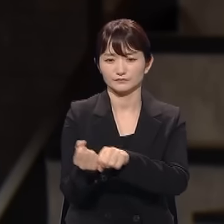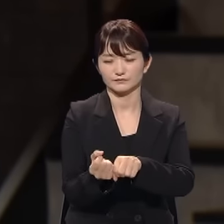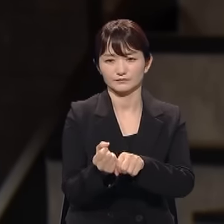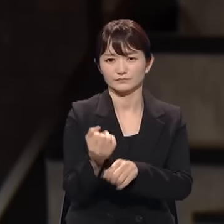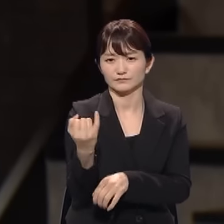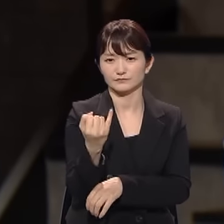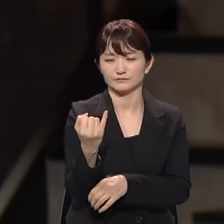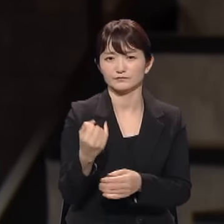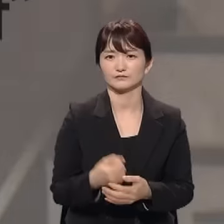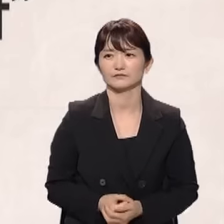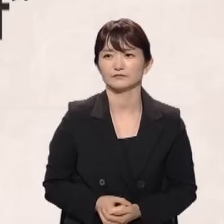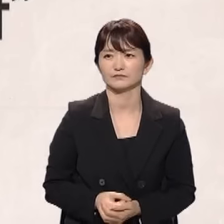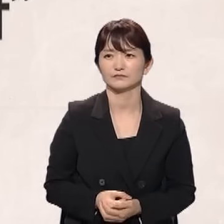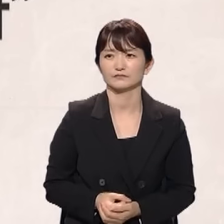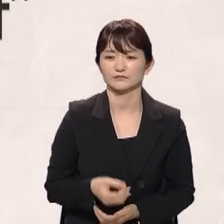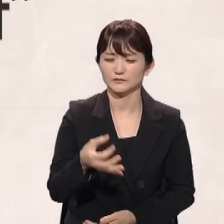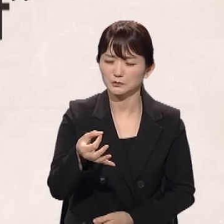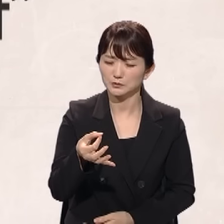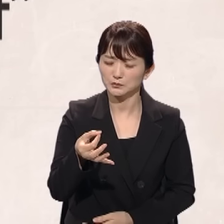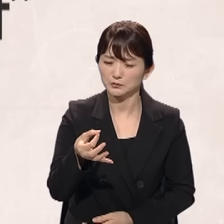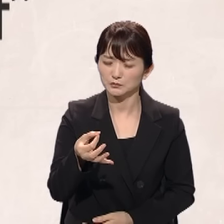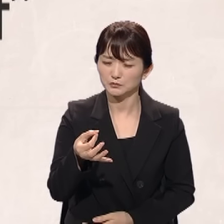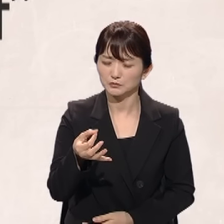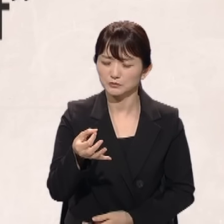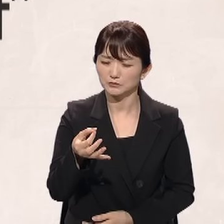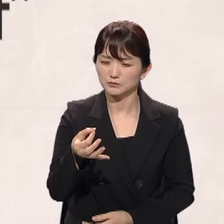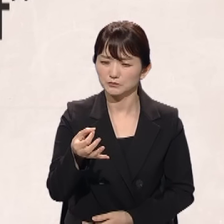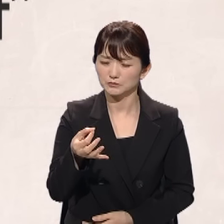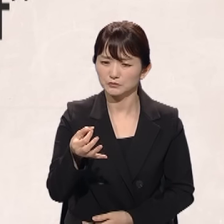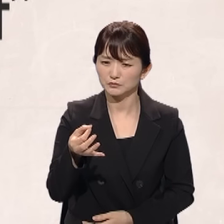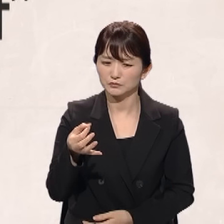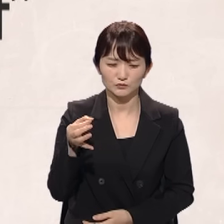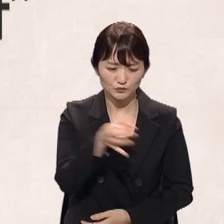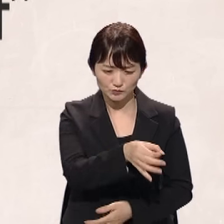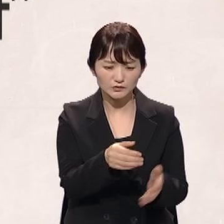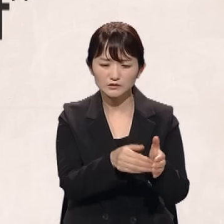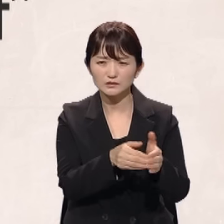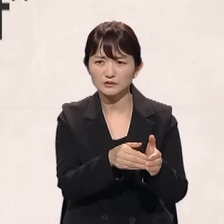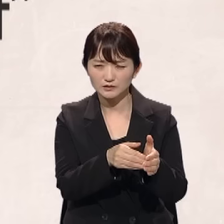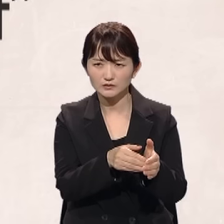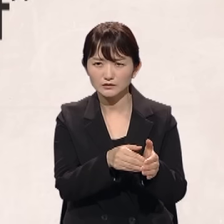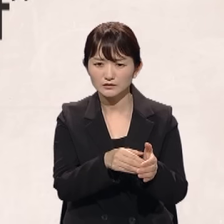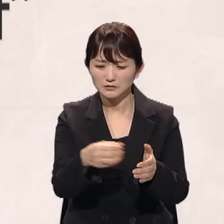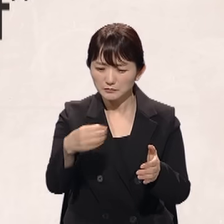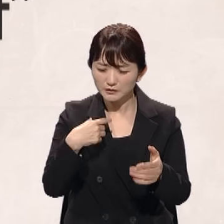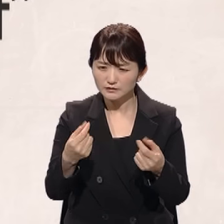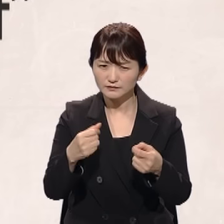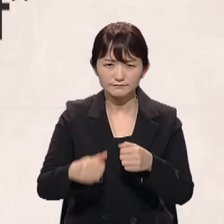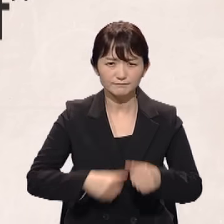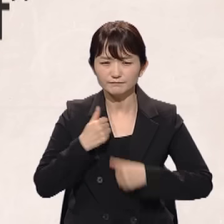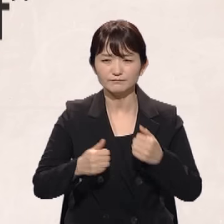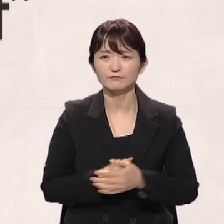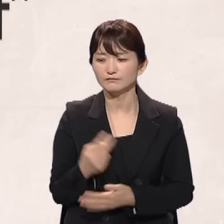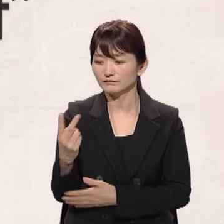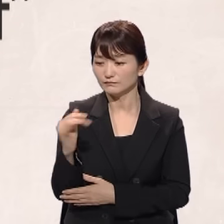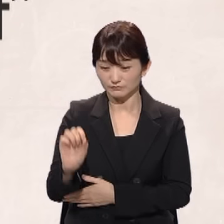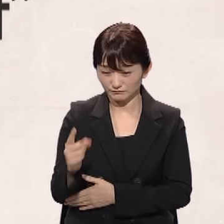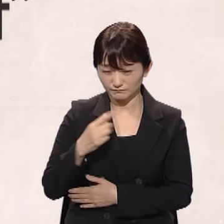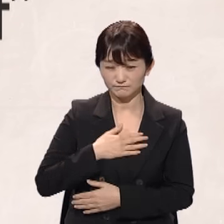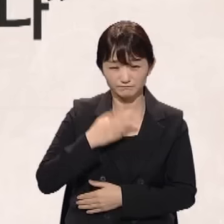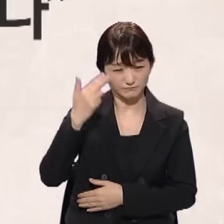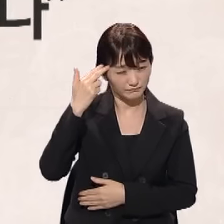이 일이 돈 몇 푼이면 끝나는 것처럼 얘기하는 것에 대해서 너무 화가 난다. 그리고 두 사람 때문에 나는 지금 정신과에 다니고